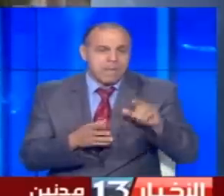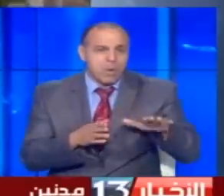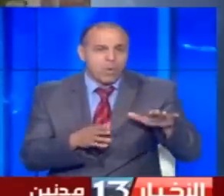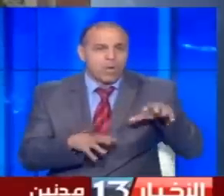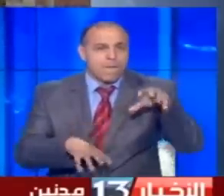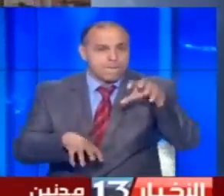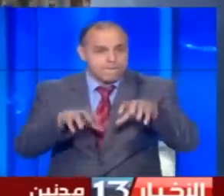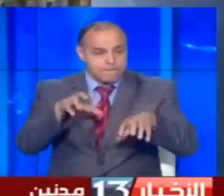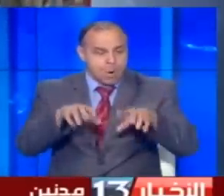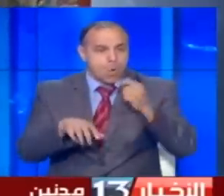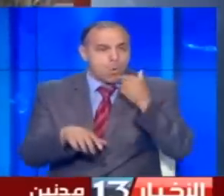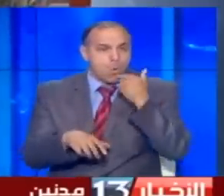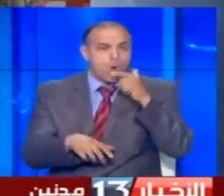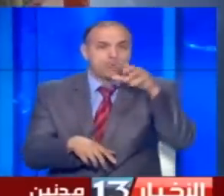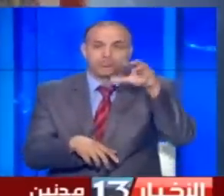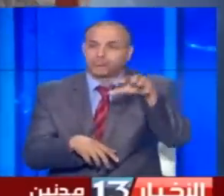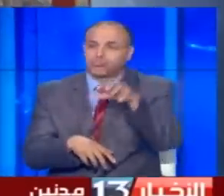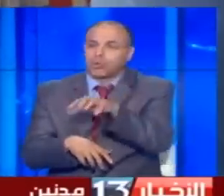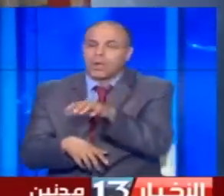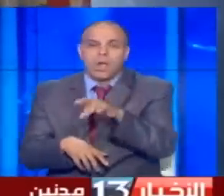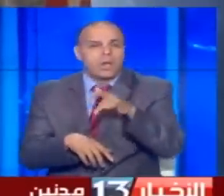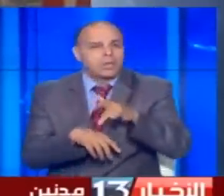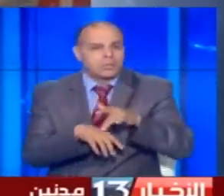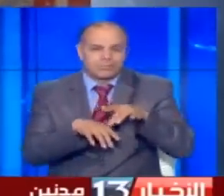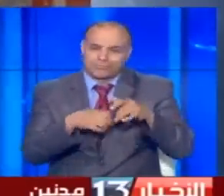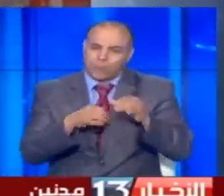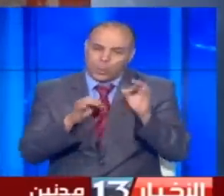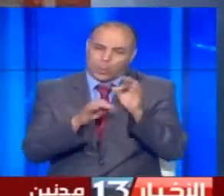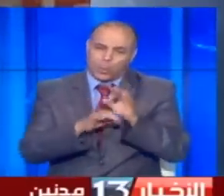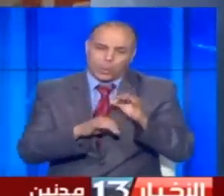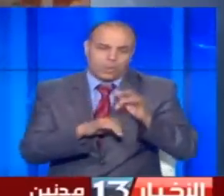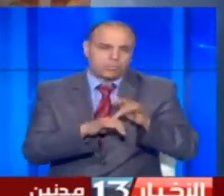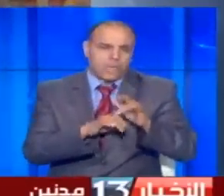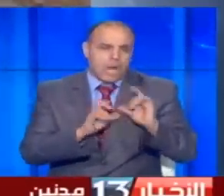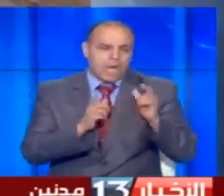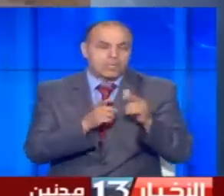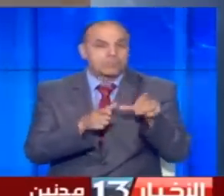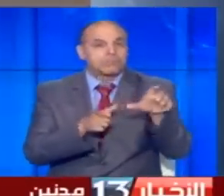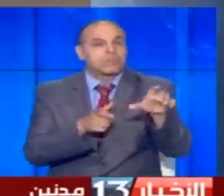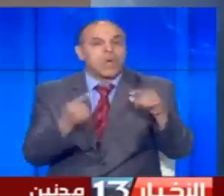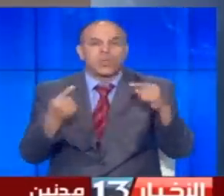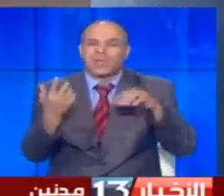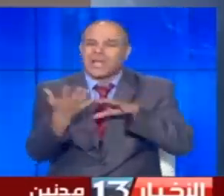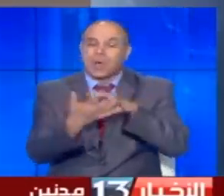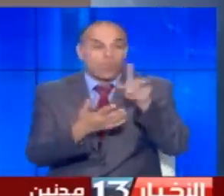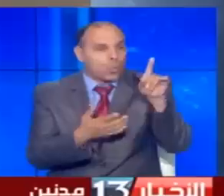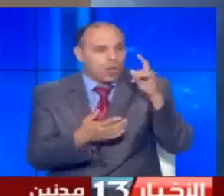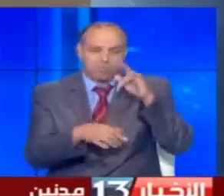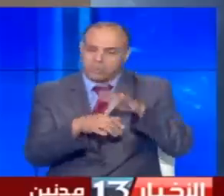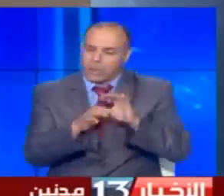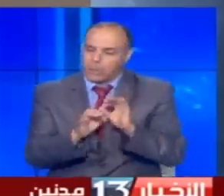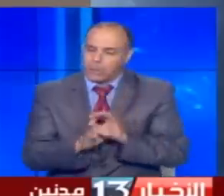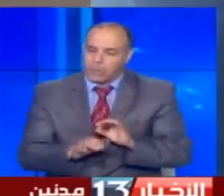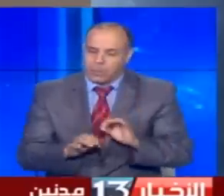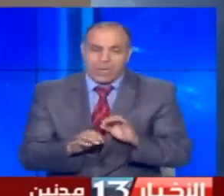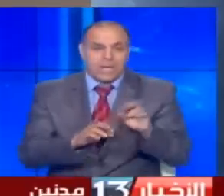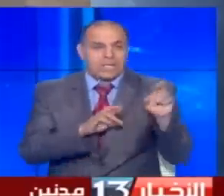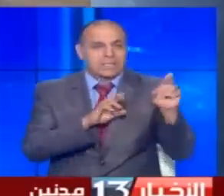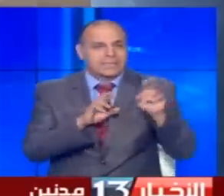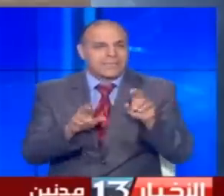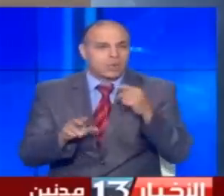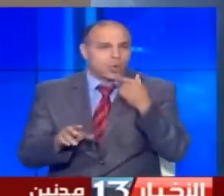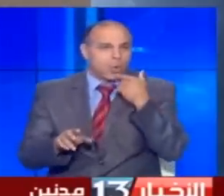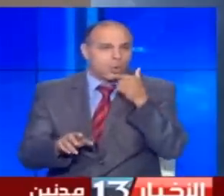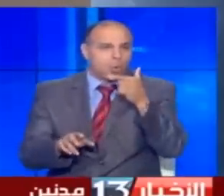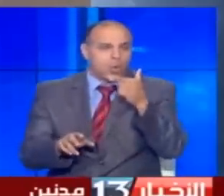المسجله من الامتار معينه اللجنه الجهويه لمجابهه الكوارث التي استعدت منذ فتره